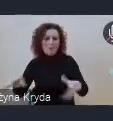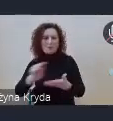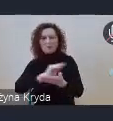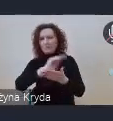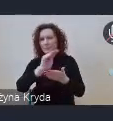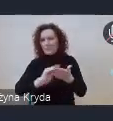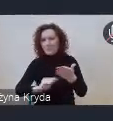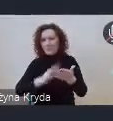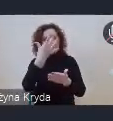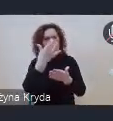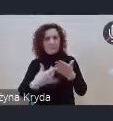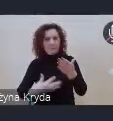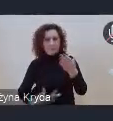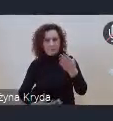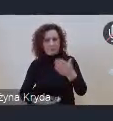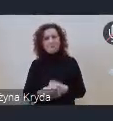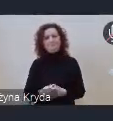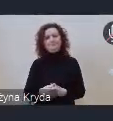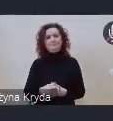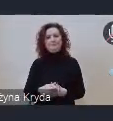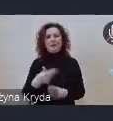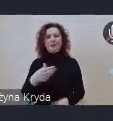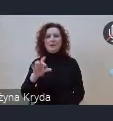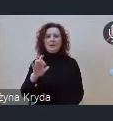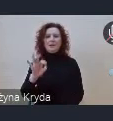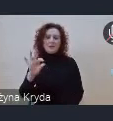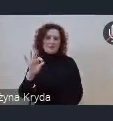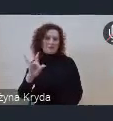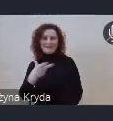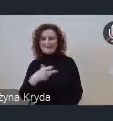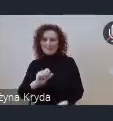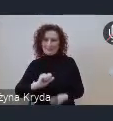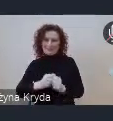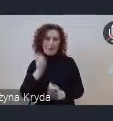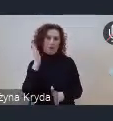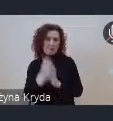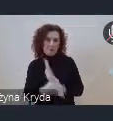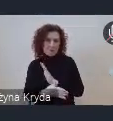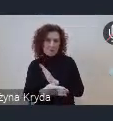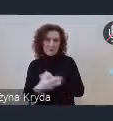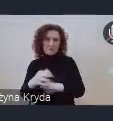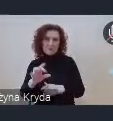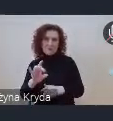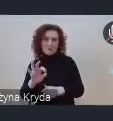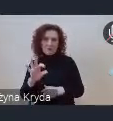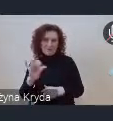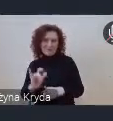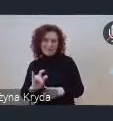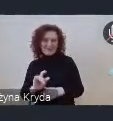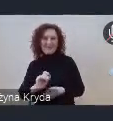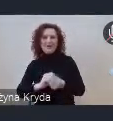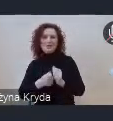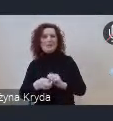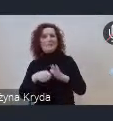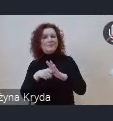są zobowiązane do stosowania ustawy angielscy nie są na wprost Engels są zachęca nedo